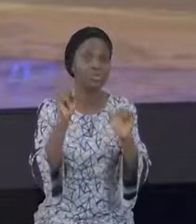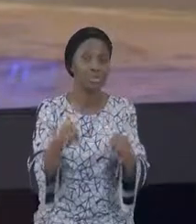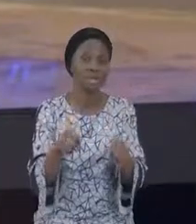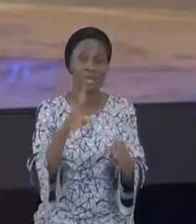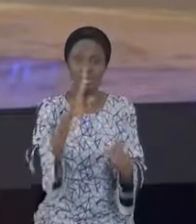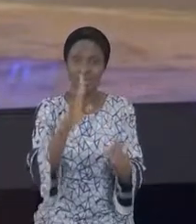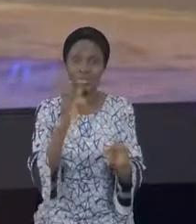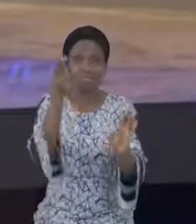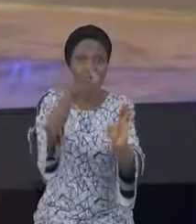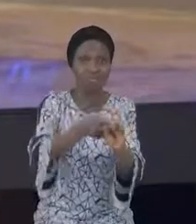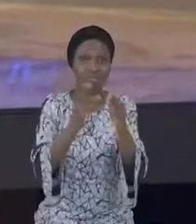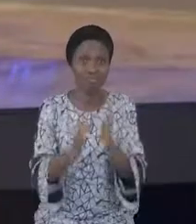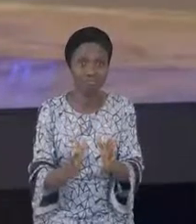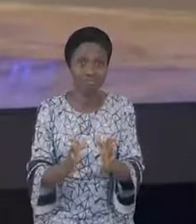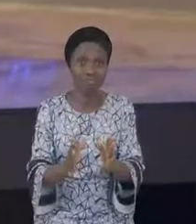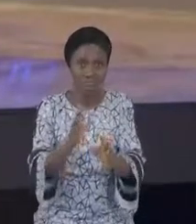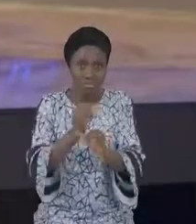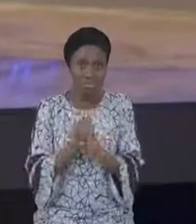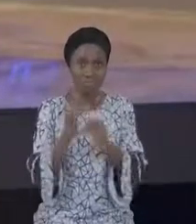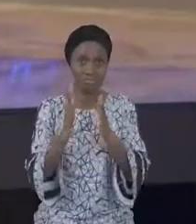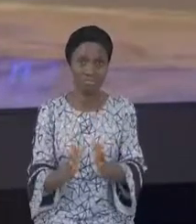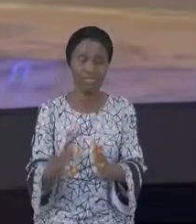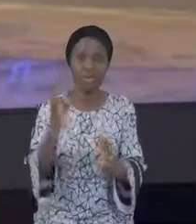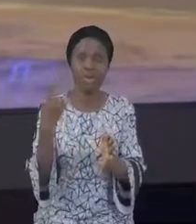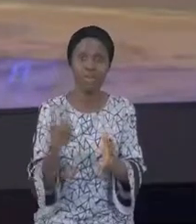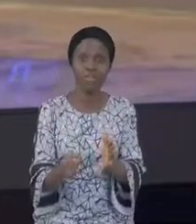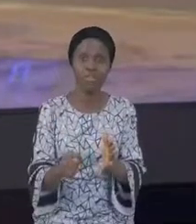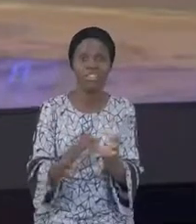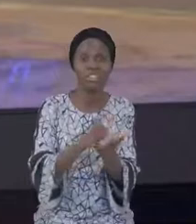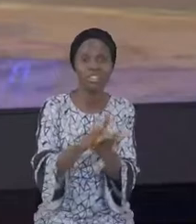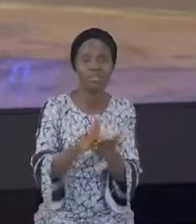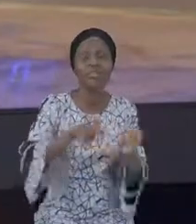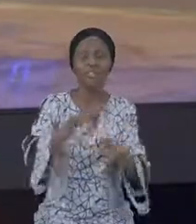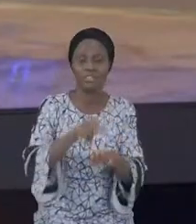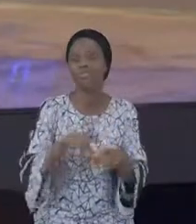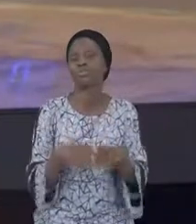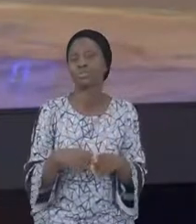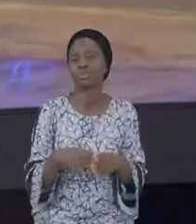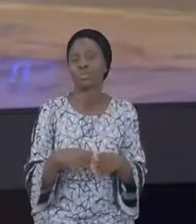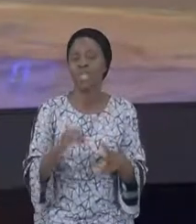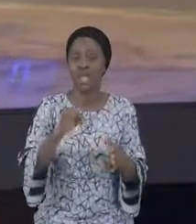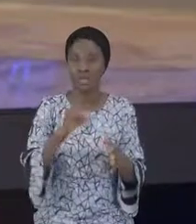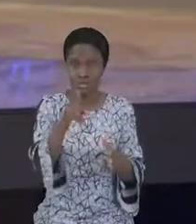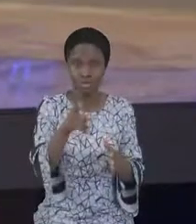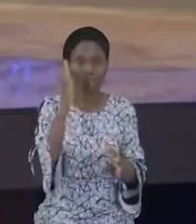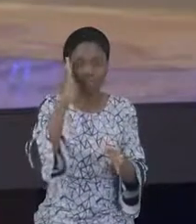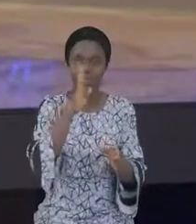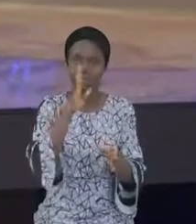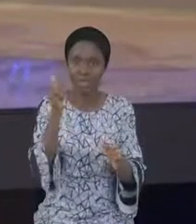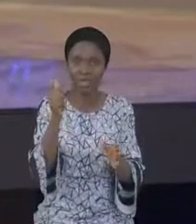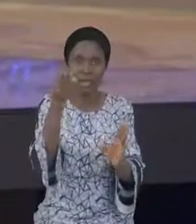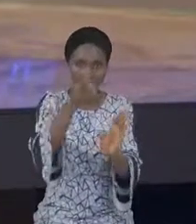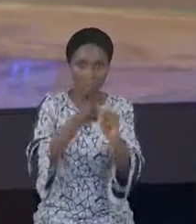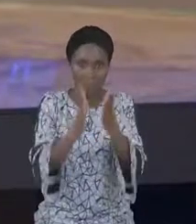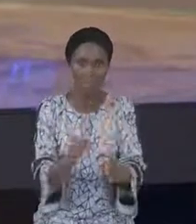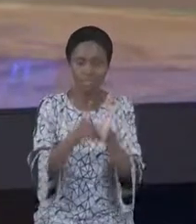vous deveniez participants, possesseur de la nature divine, vous serez participant.